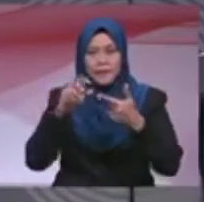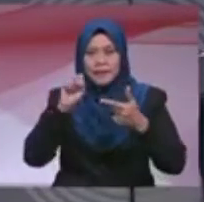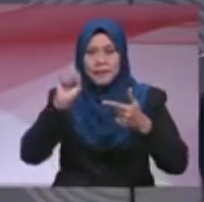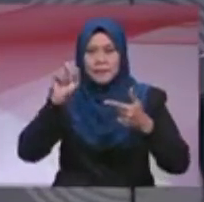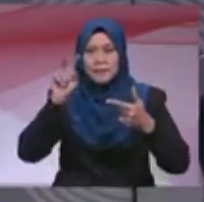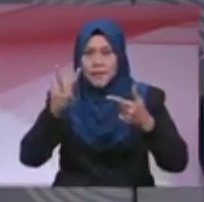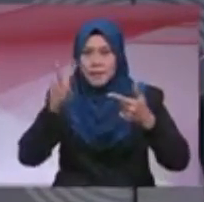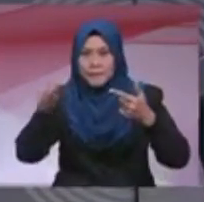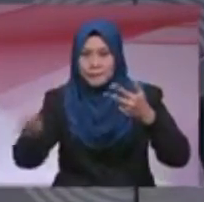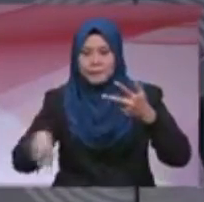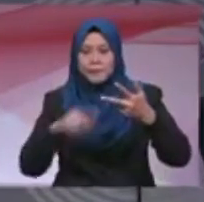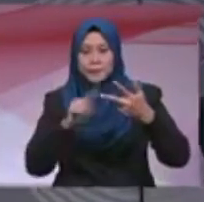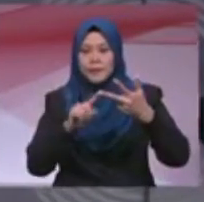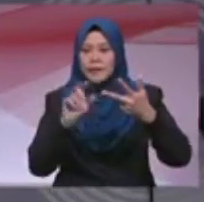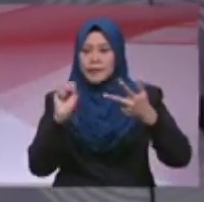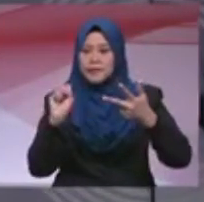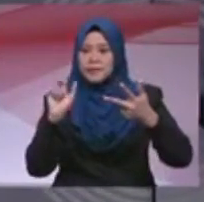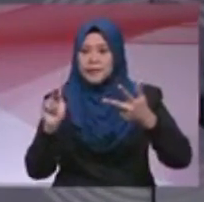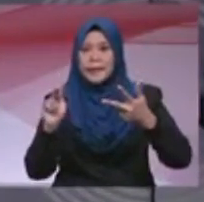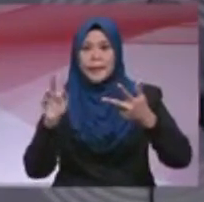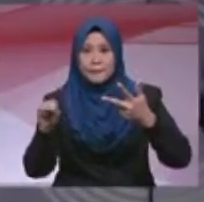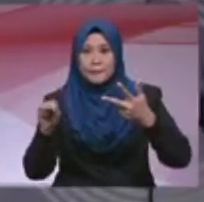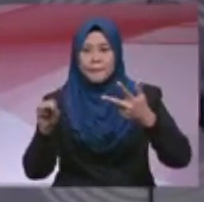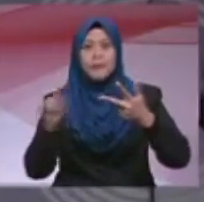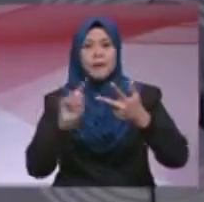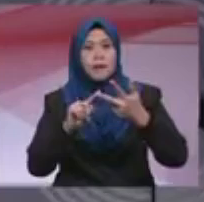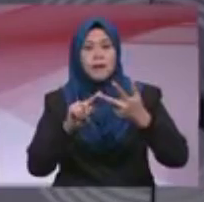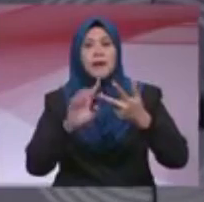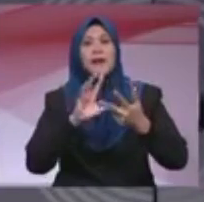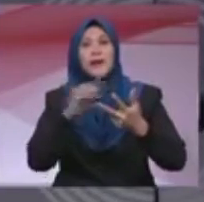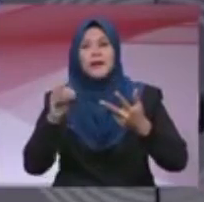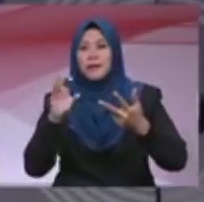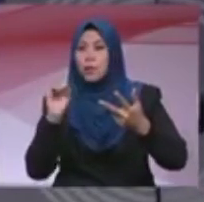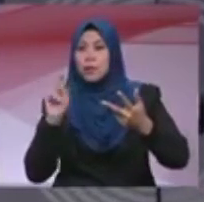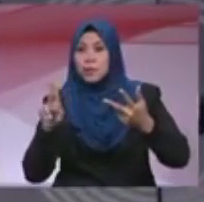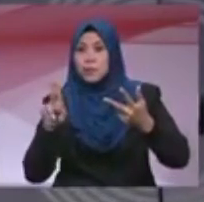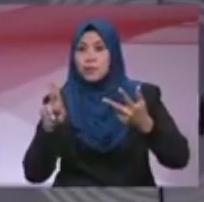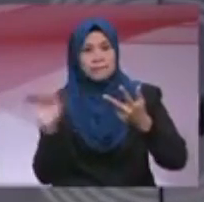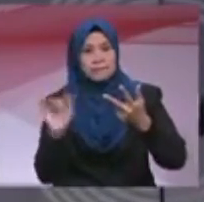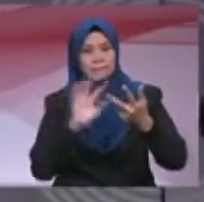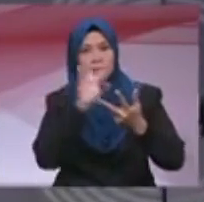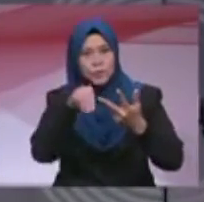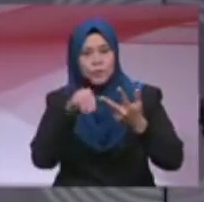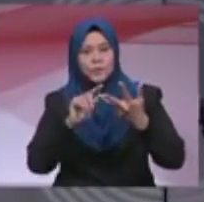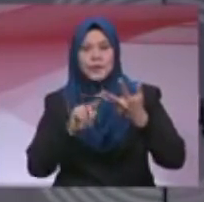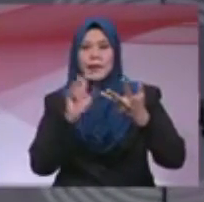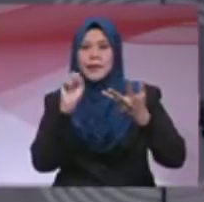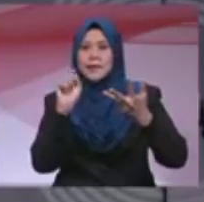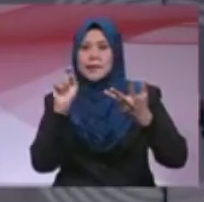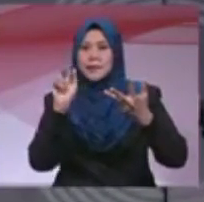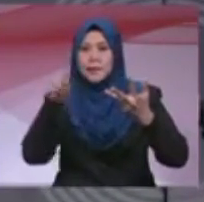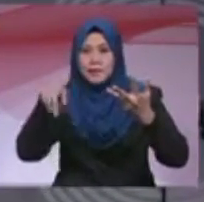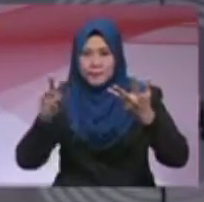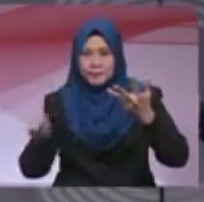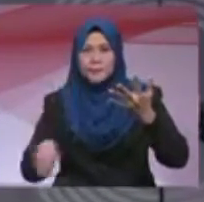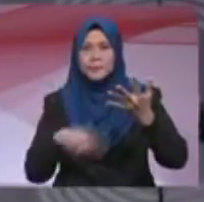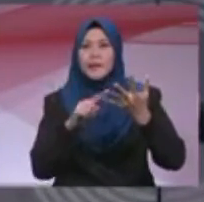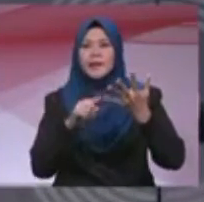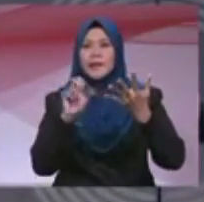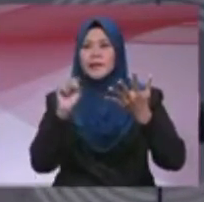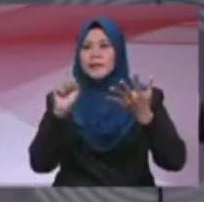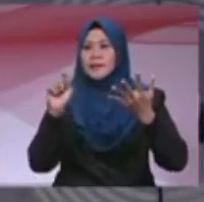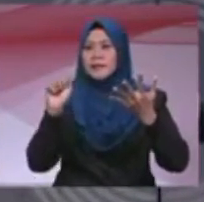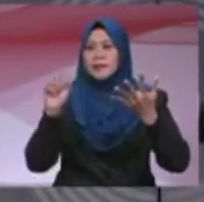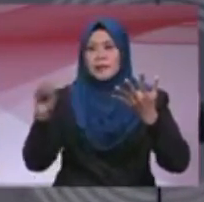SVM, SKM, termasuk untuk murid berkeperluan khas, STPM,